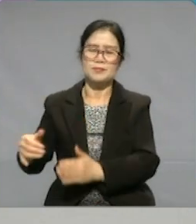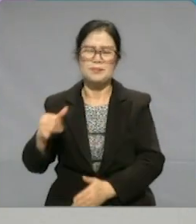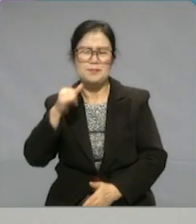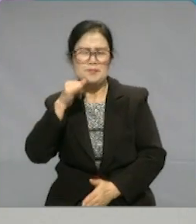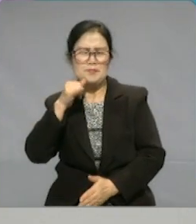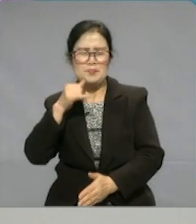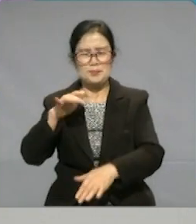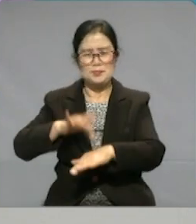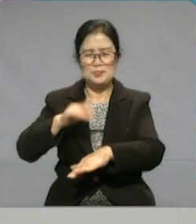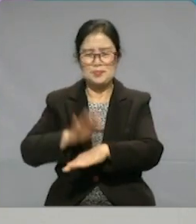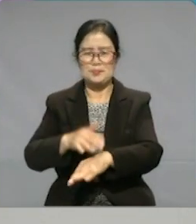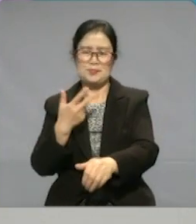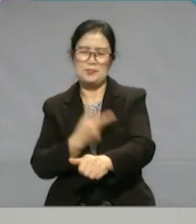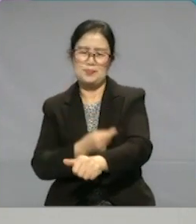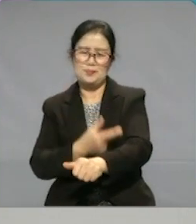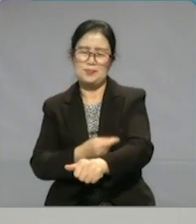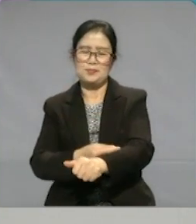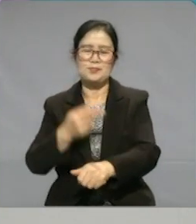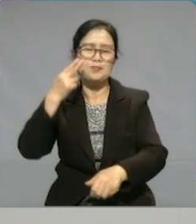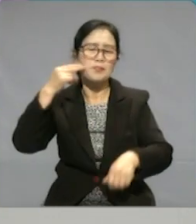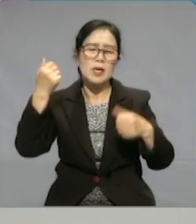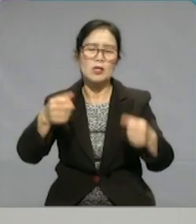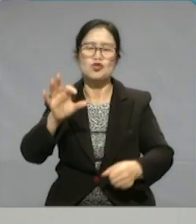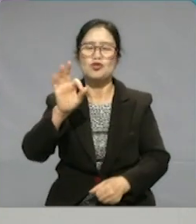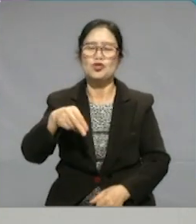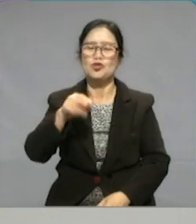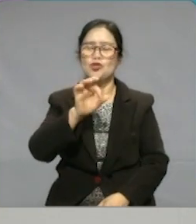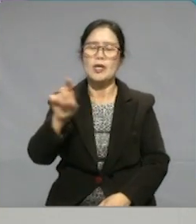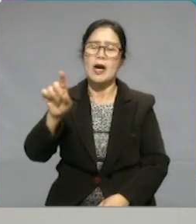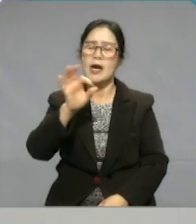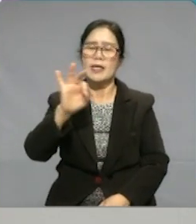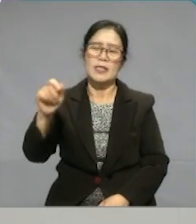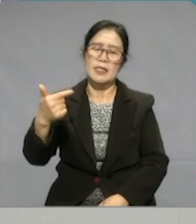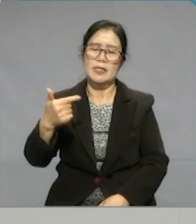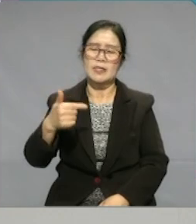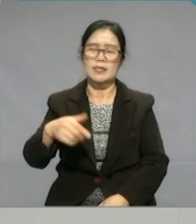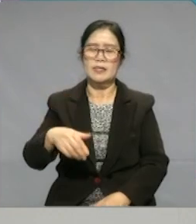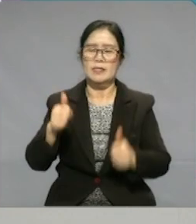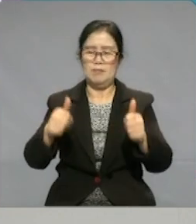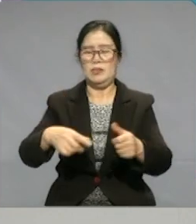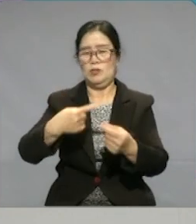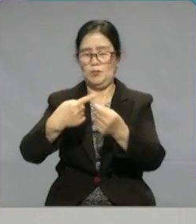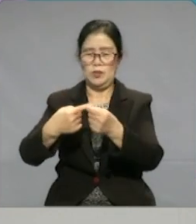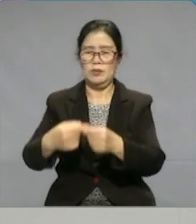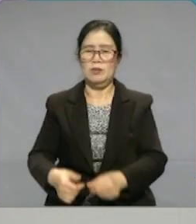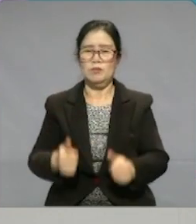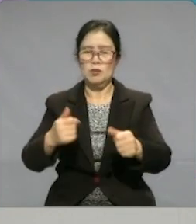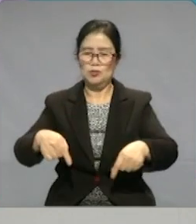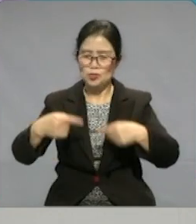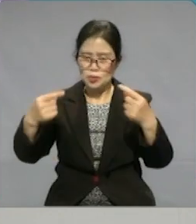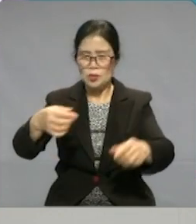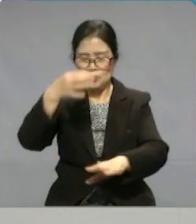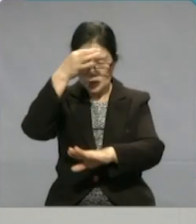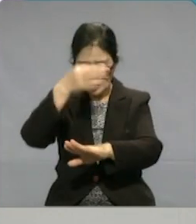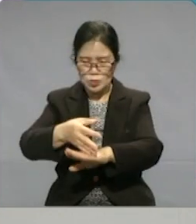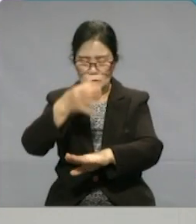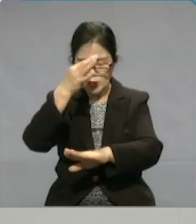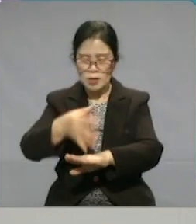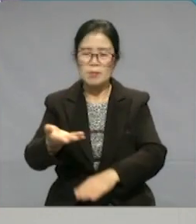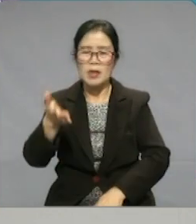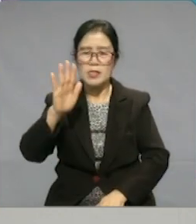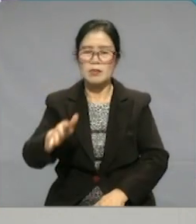마약을 상습 투약한 혐의를 받는 배우 유아인 씨의 첫 번째 재판이 열렸습니다. 법원에 출석하면서 죄송하다며 고개를